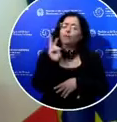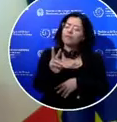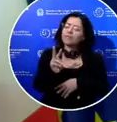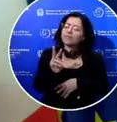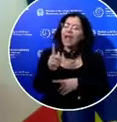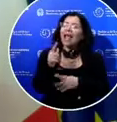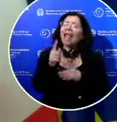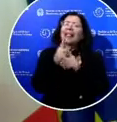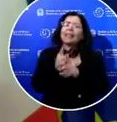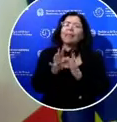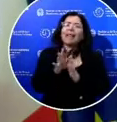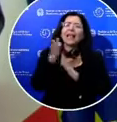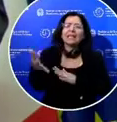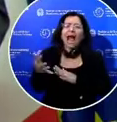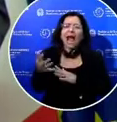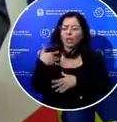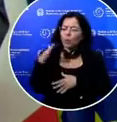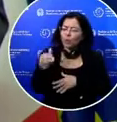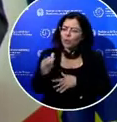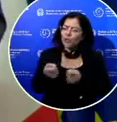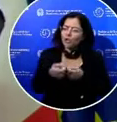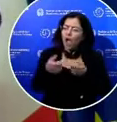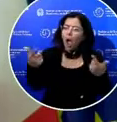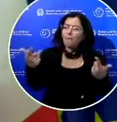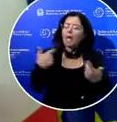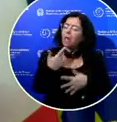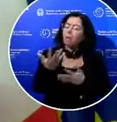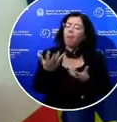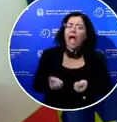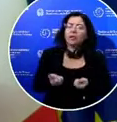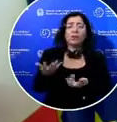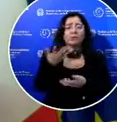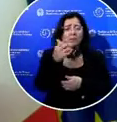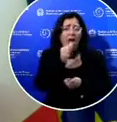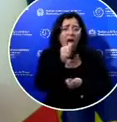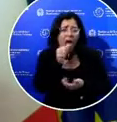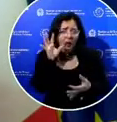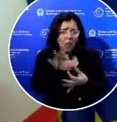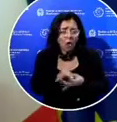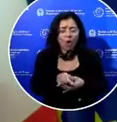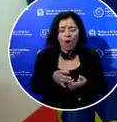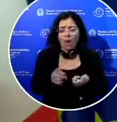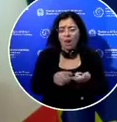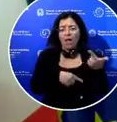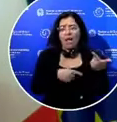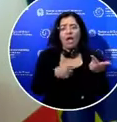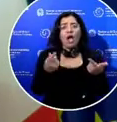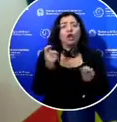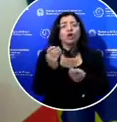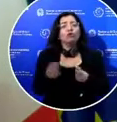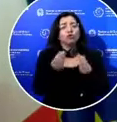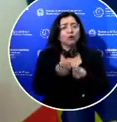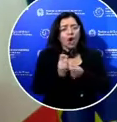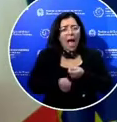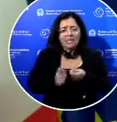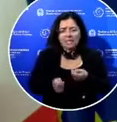che vediamo svilupparsi ogni giorno, quella dell'alcol, quella dal gioco